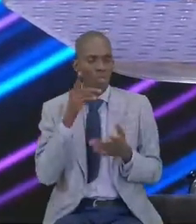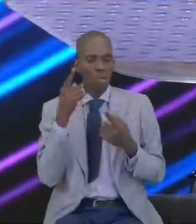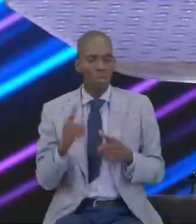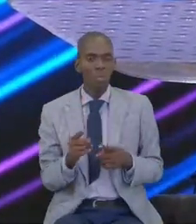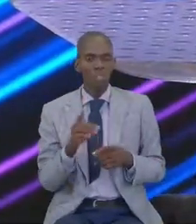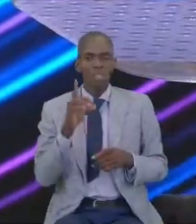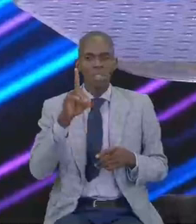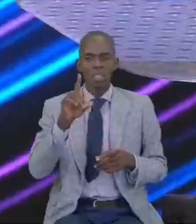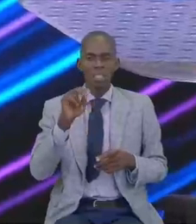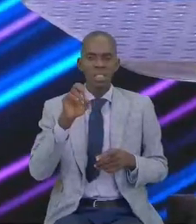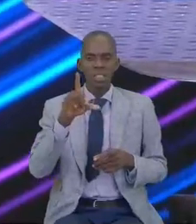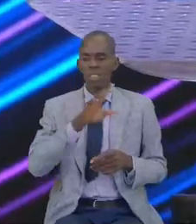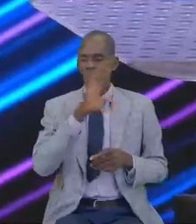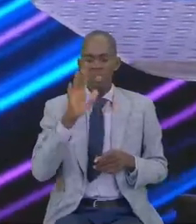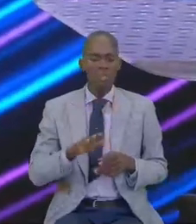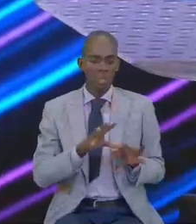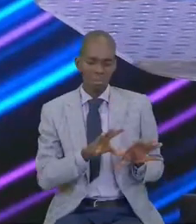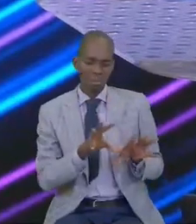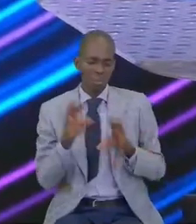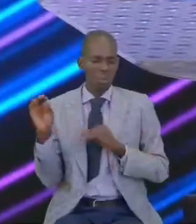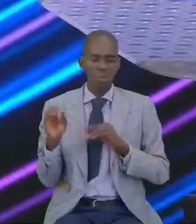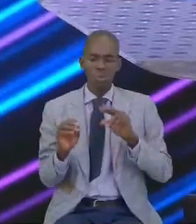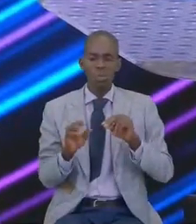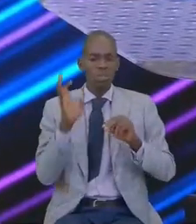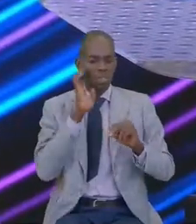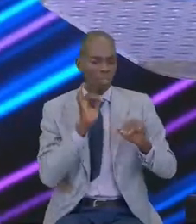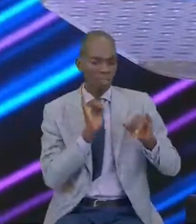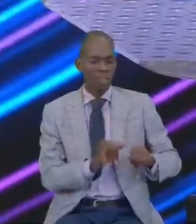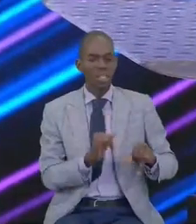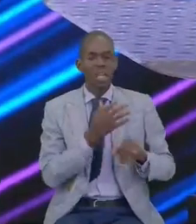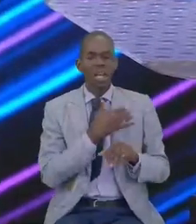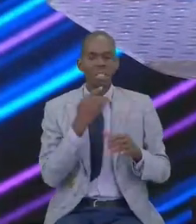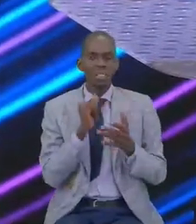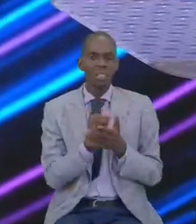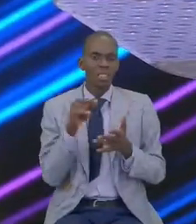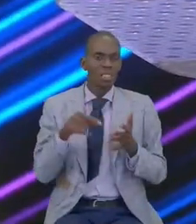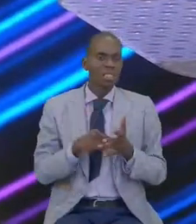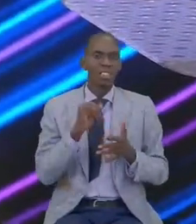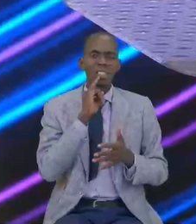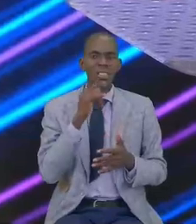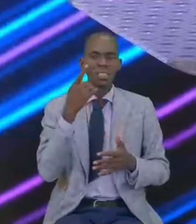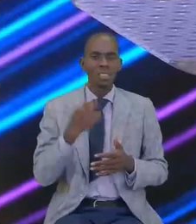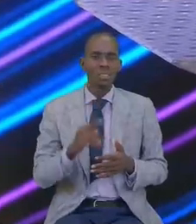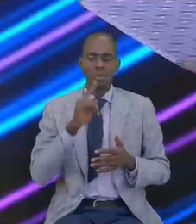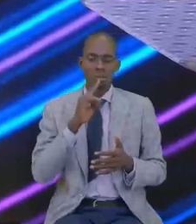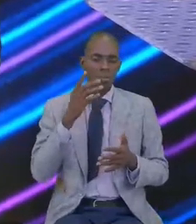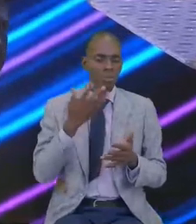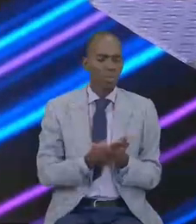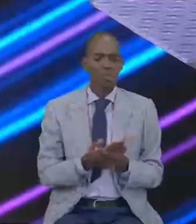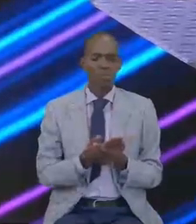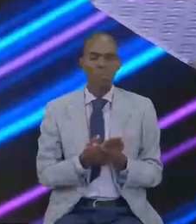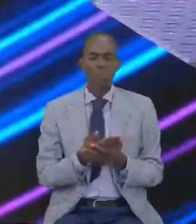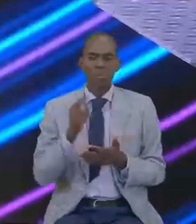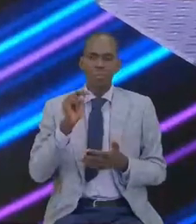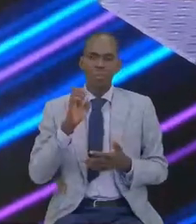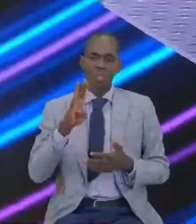le vin que la première personne du monde, l'empereur Nebuchadnezzar, le roi, voici le